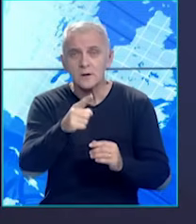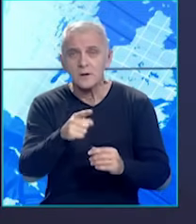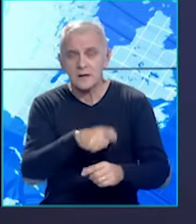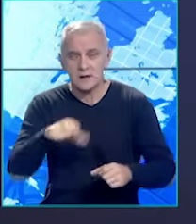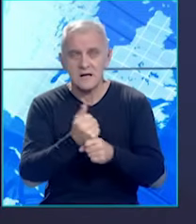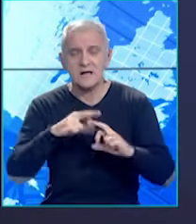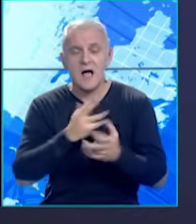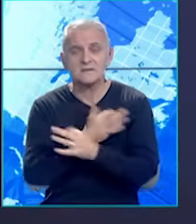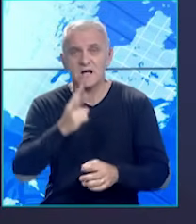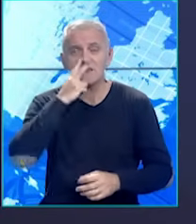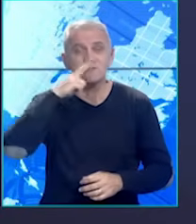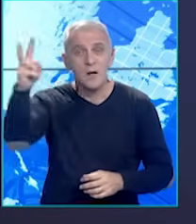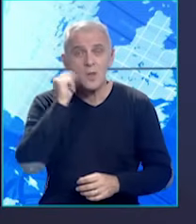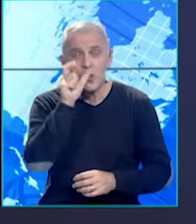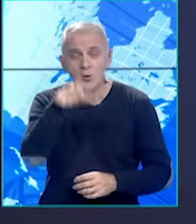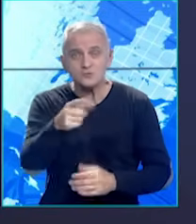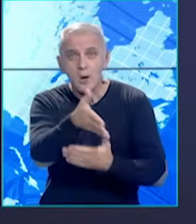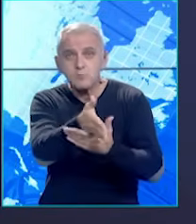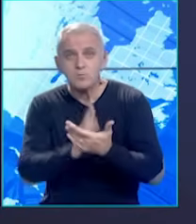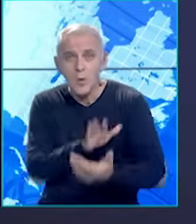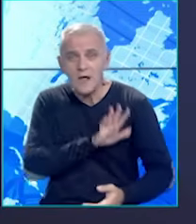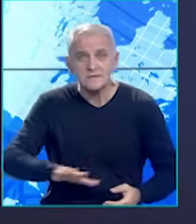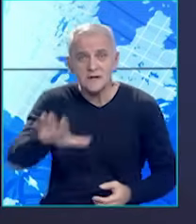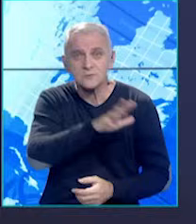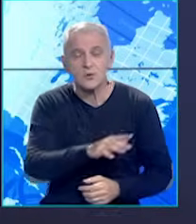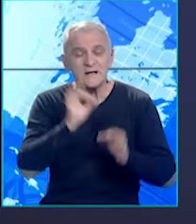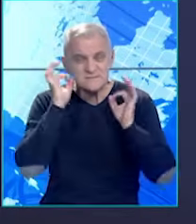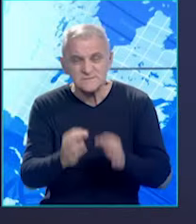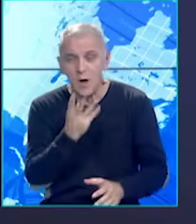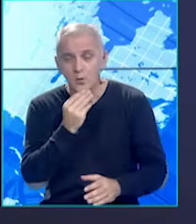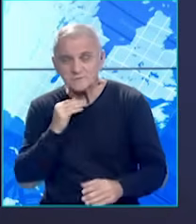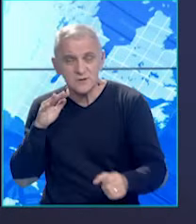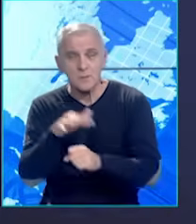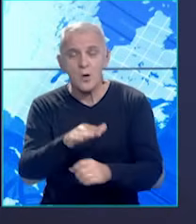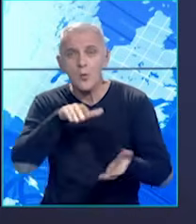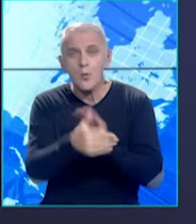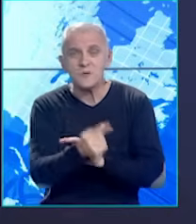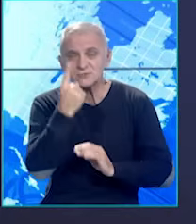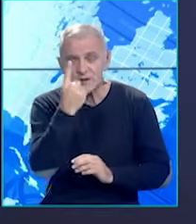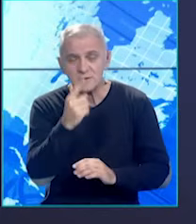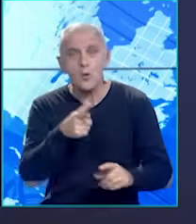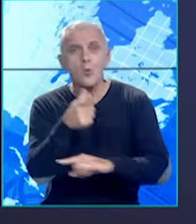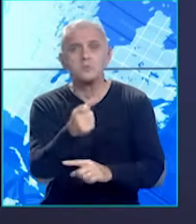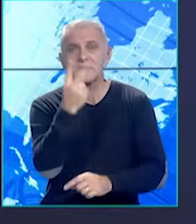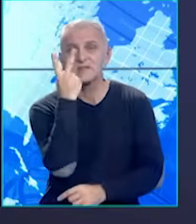Gaze. 2 miliona osoba je na polovini teritorije. Svaki izraelski napad umjesto jednog ubio bi dvoje djece.